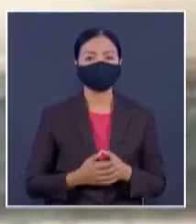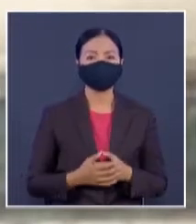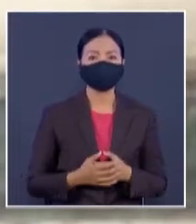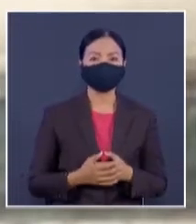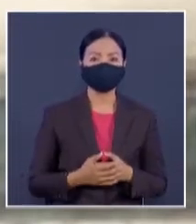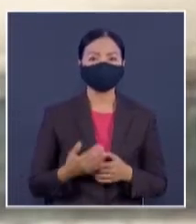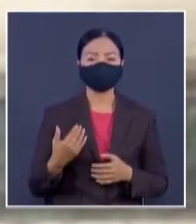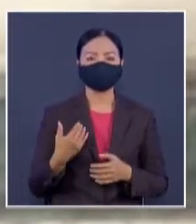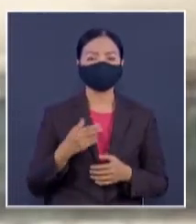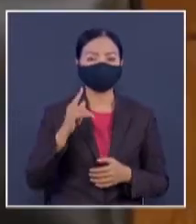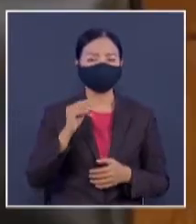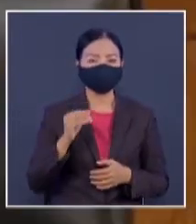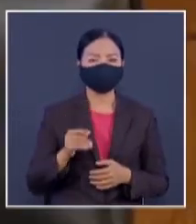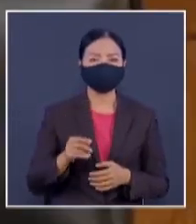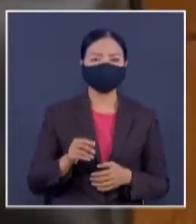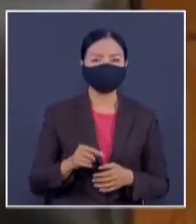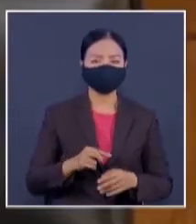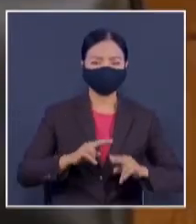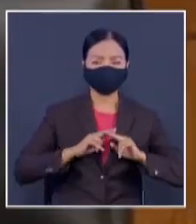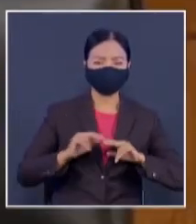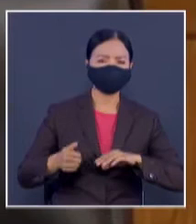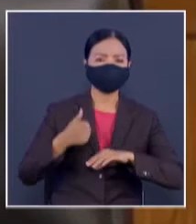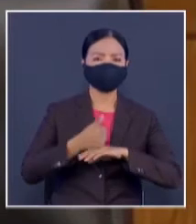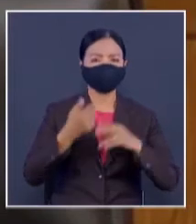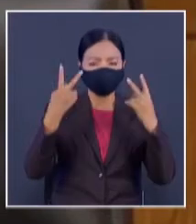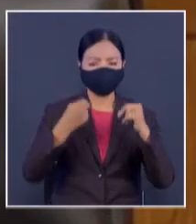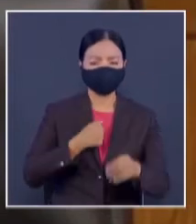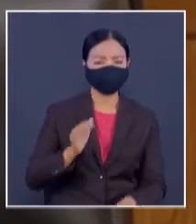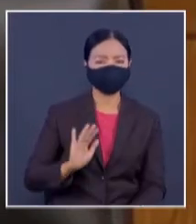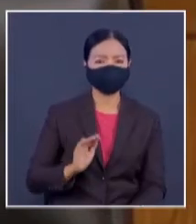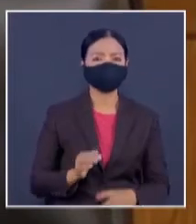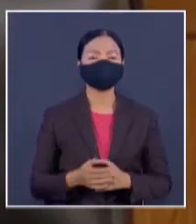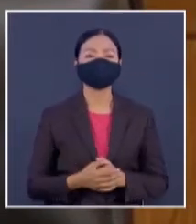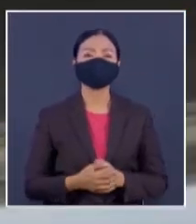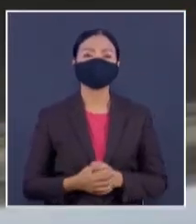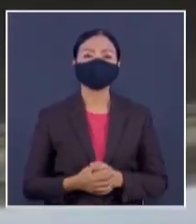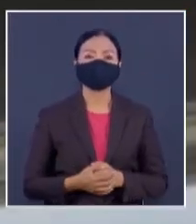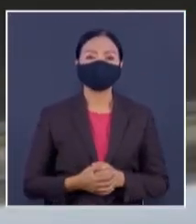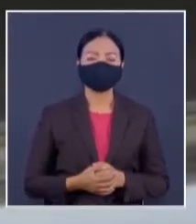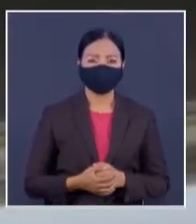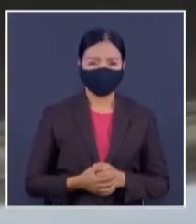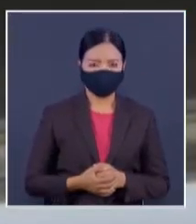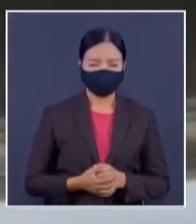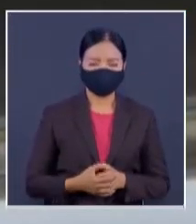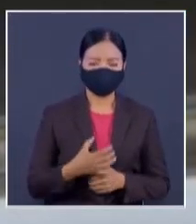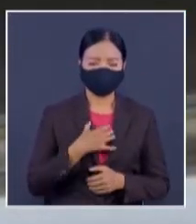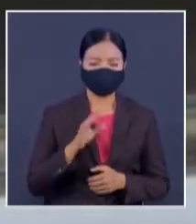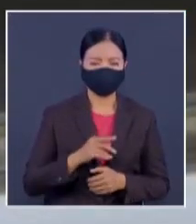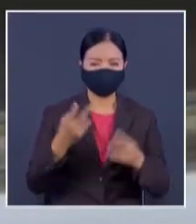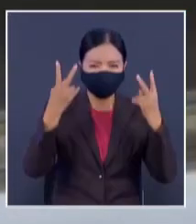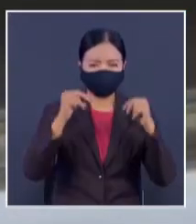และมีการปฏิเสธข่าวหรือว่าตนเองจะขึ้นมาเป็นนายกรัฐมนตรีด้วย ไม่ดีไม่อยากเป็นไ